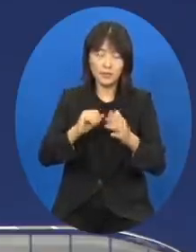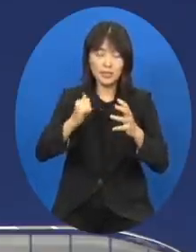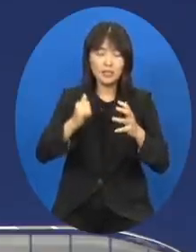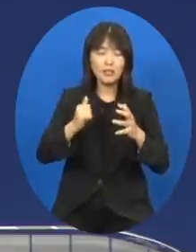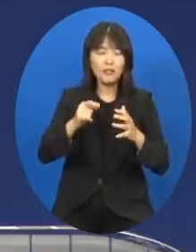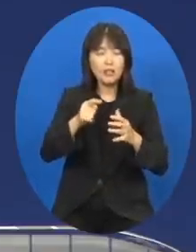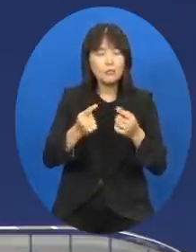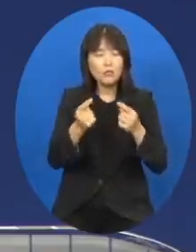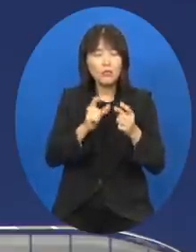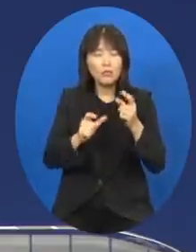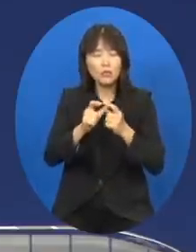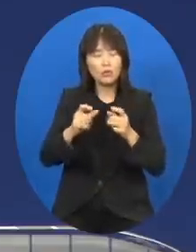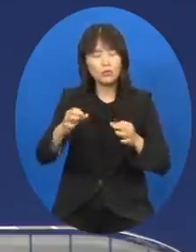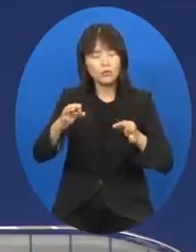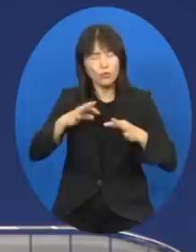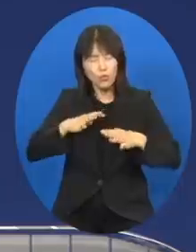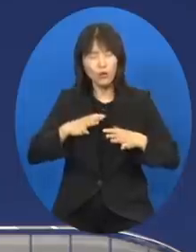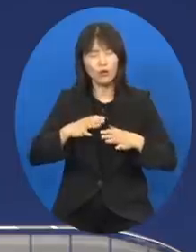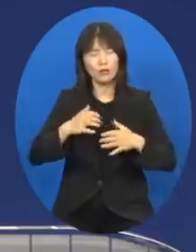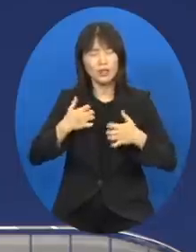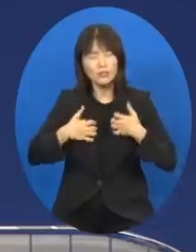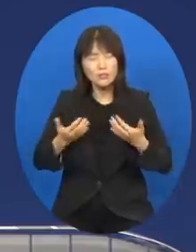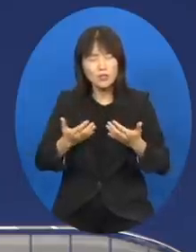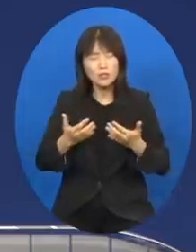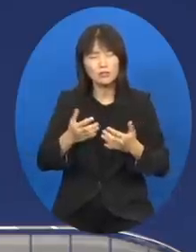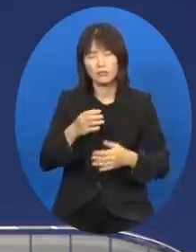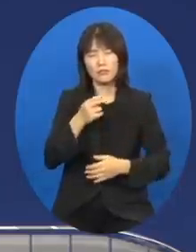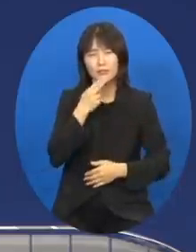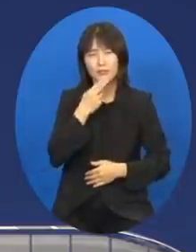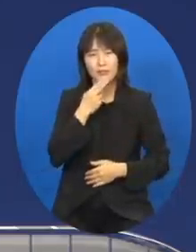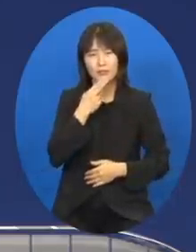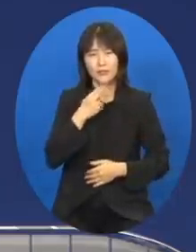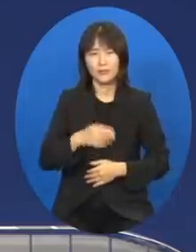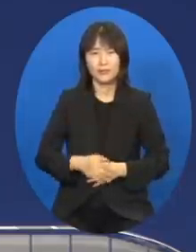더 놀랍고 더 기쁜 일이 어디 있습니까?